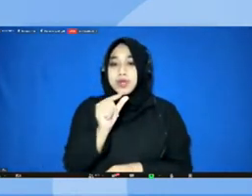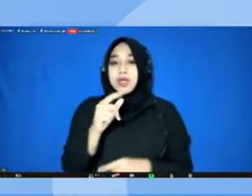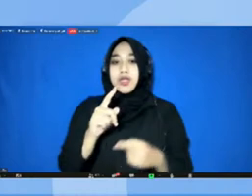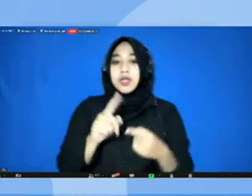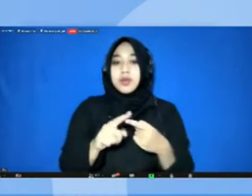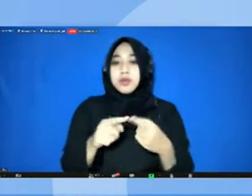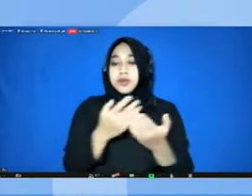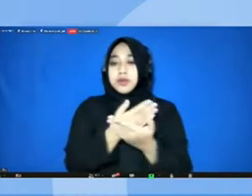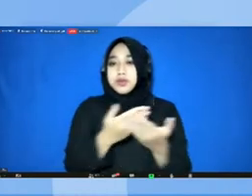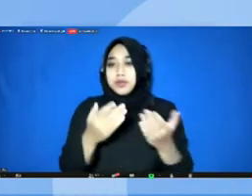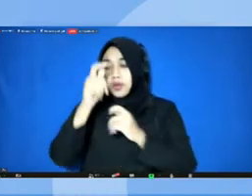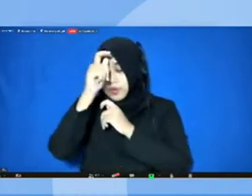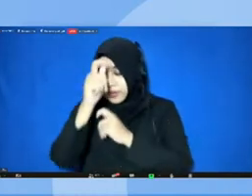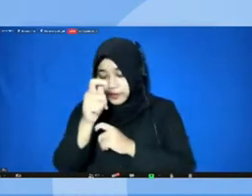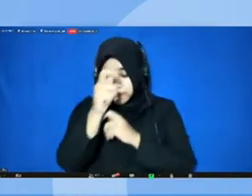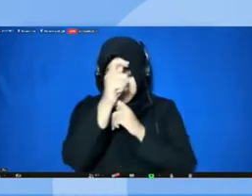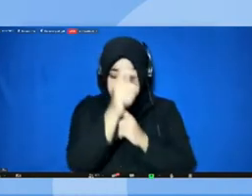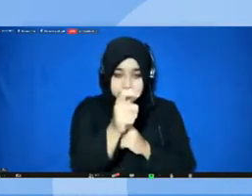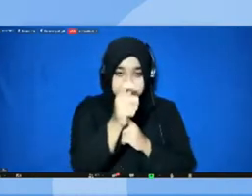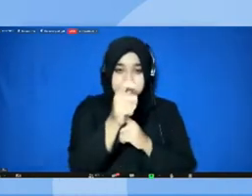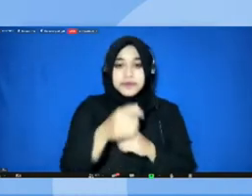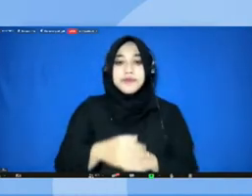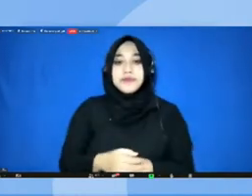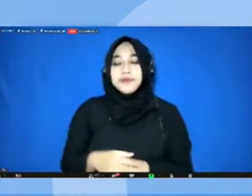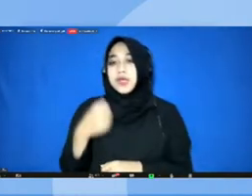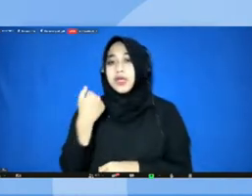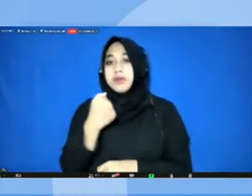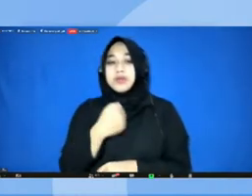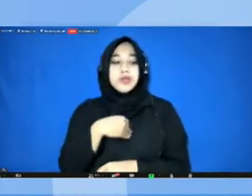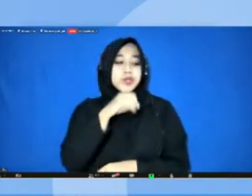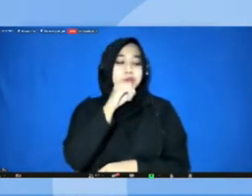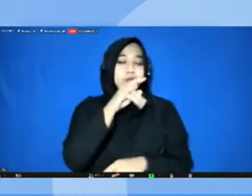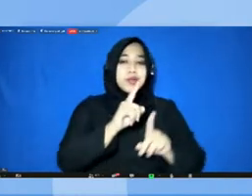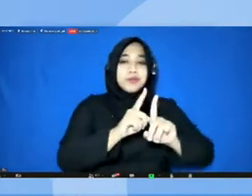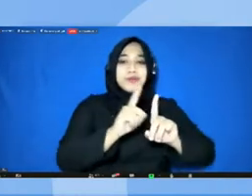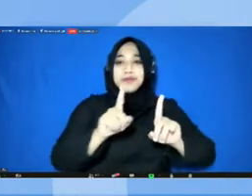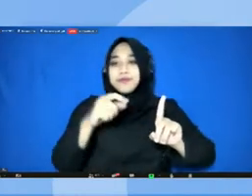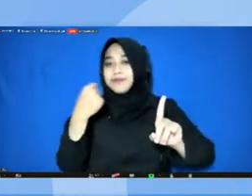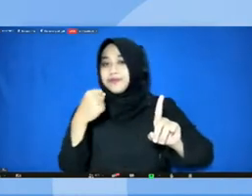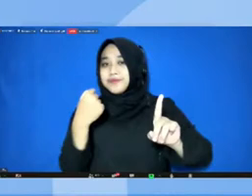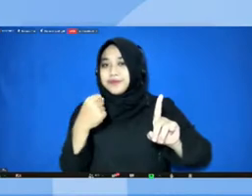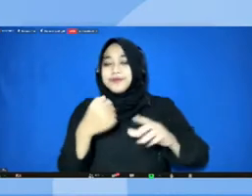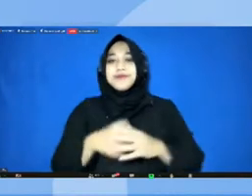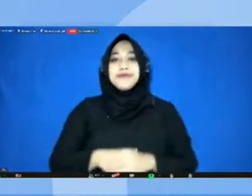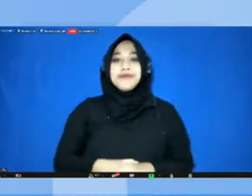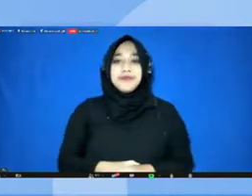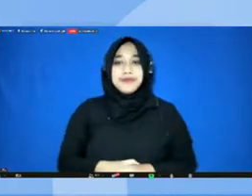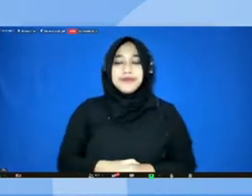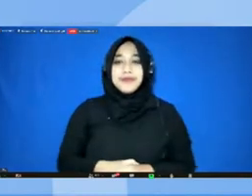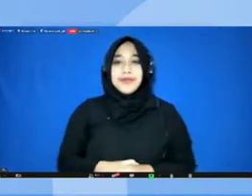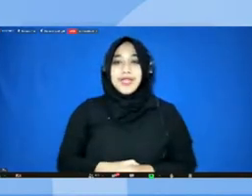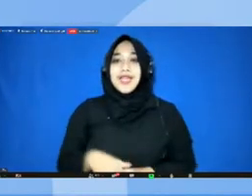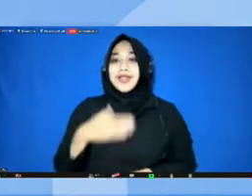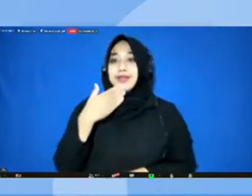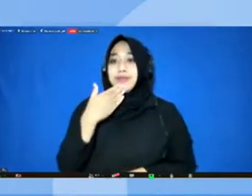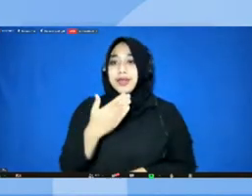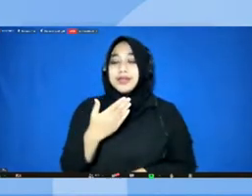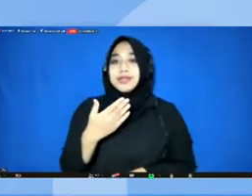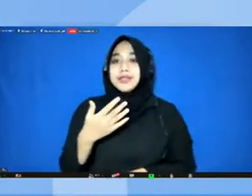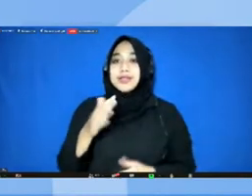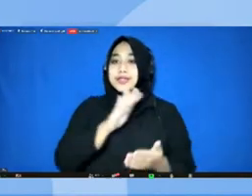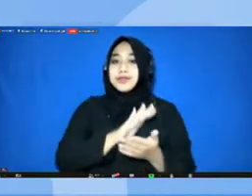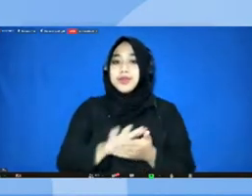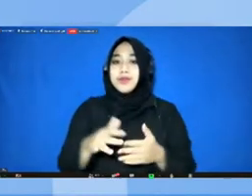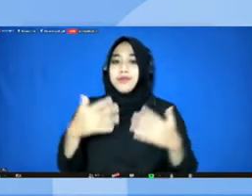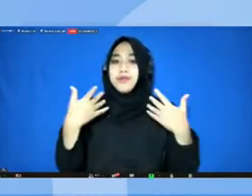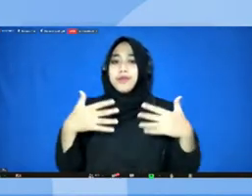hadirin yang terhormat yang tidak bisa sebutkan satu persatu. Nah, terima kasih atas semua yang hadir nih, banyak sekali, sudah